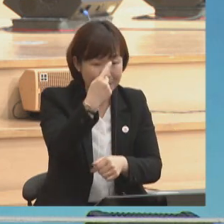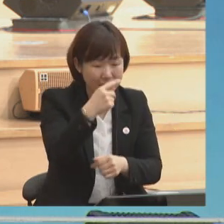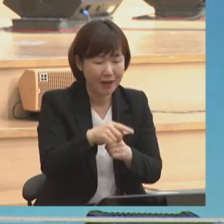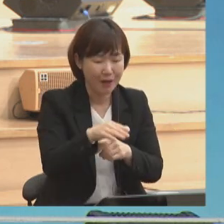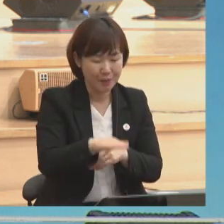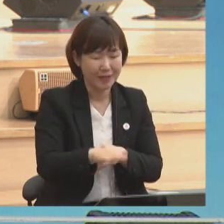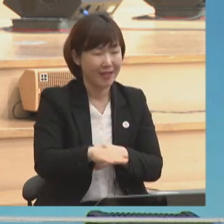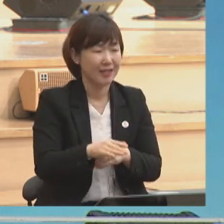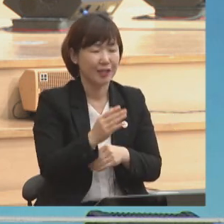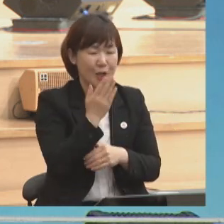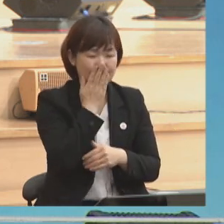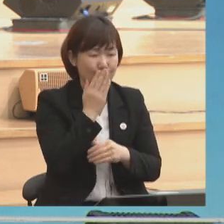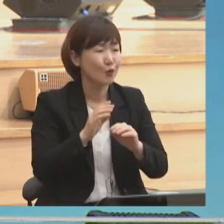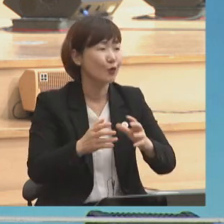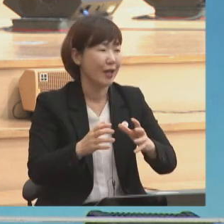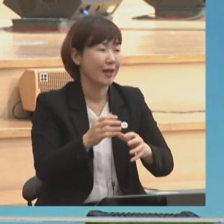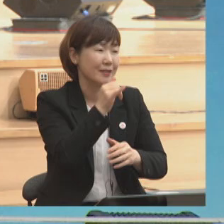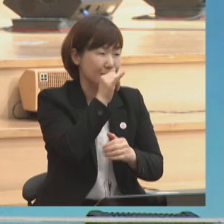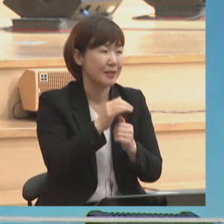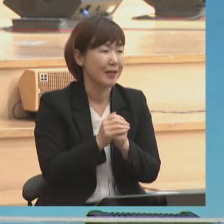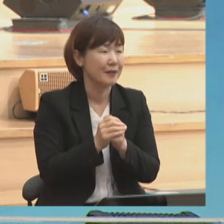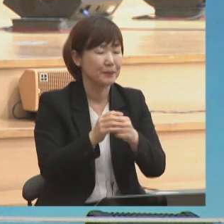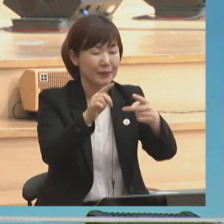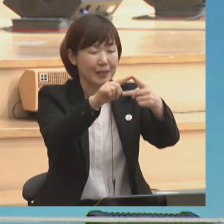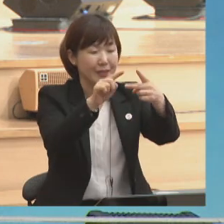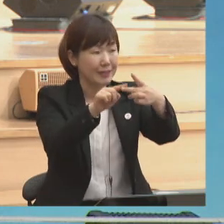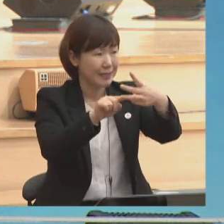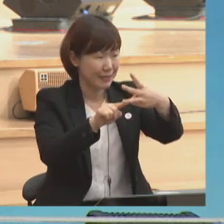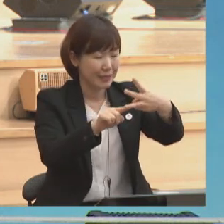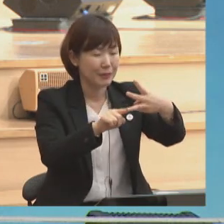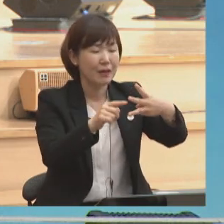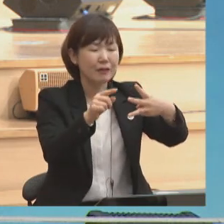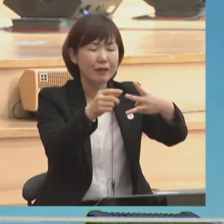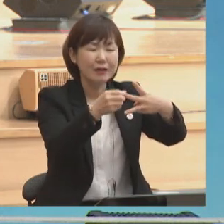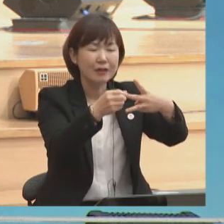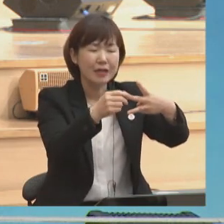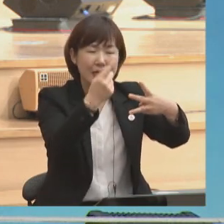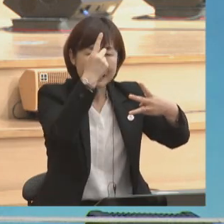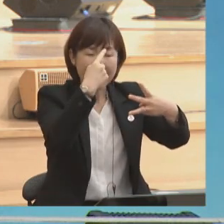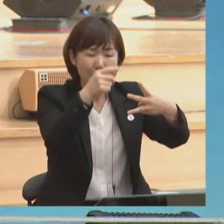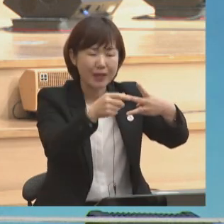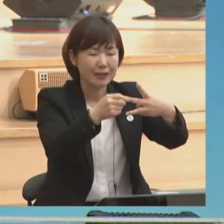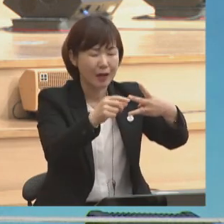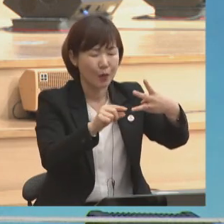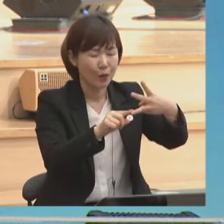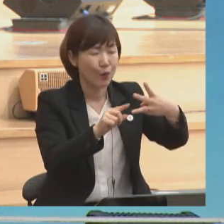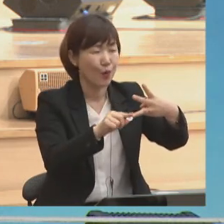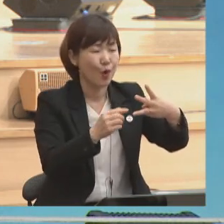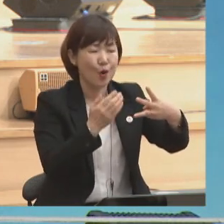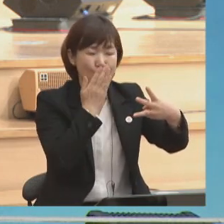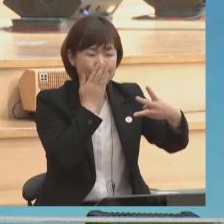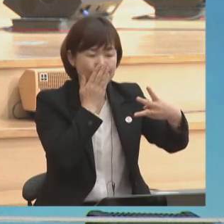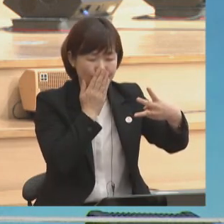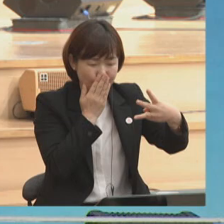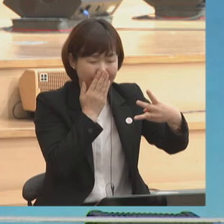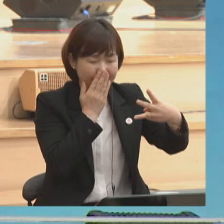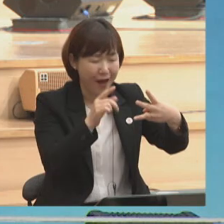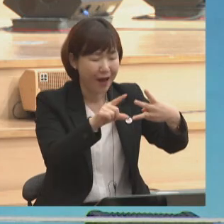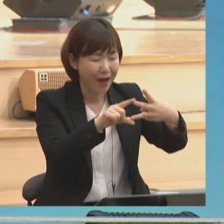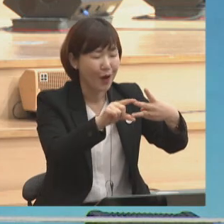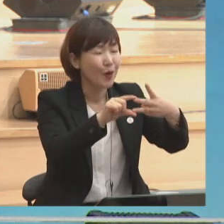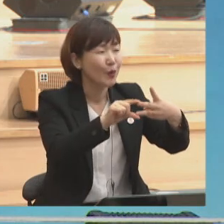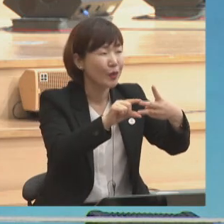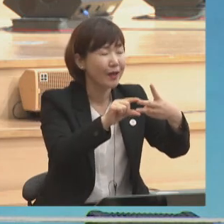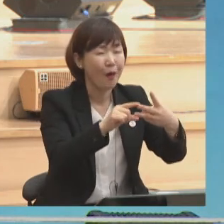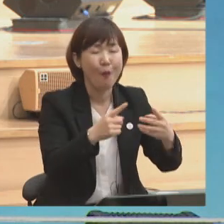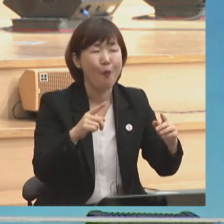알 거예요. 그런데 이 사마리아와 유다가 앙숙이죠. 아주